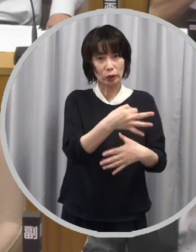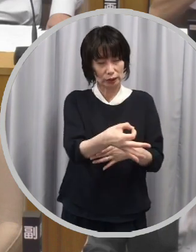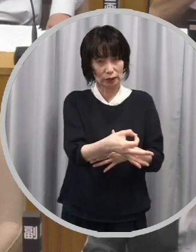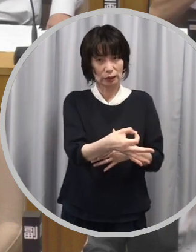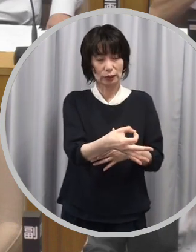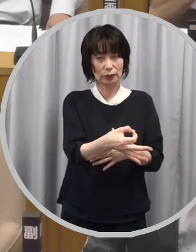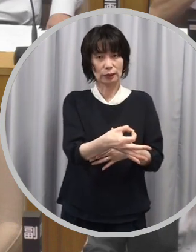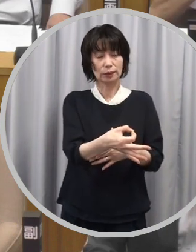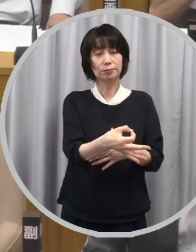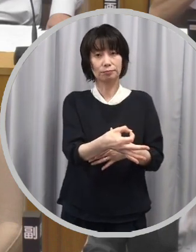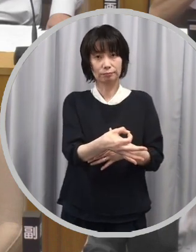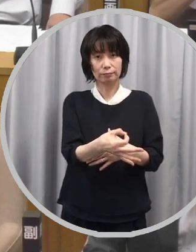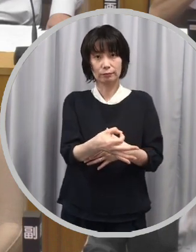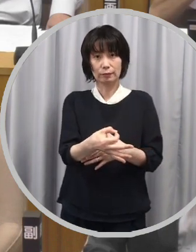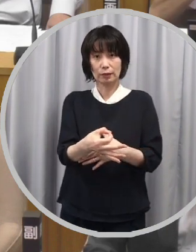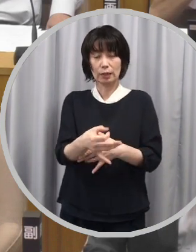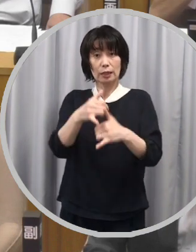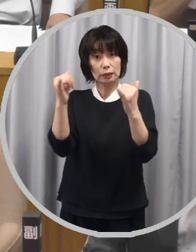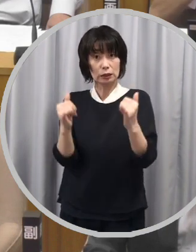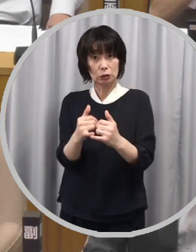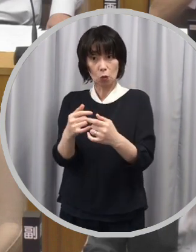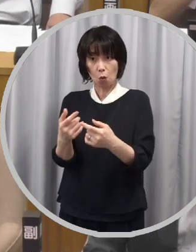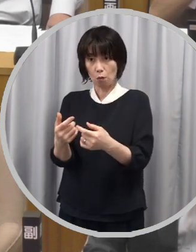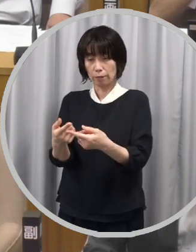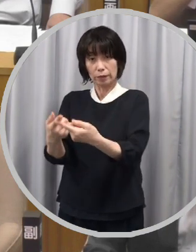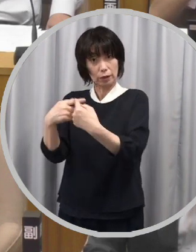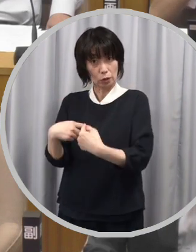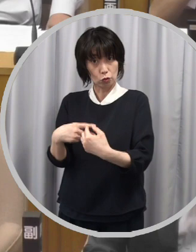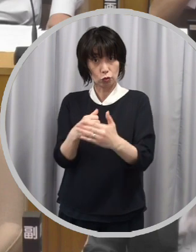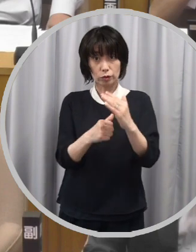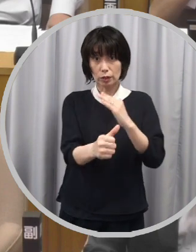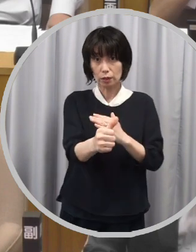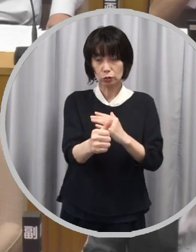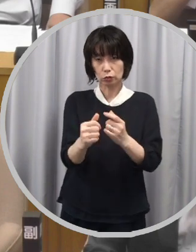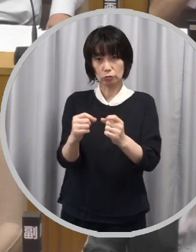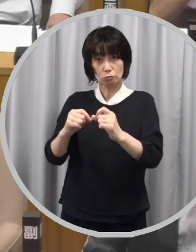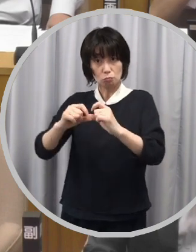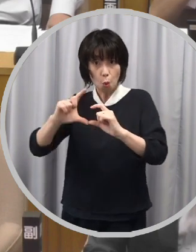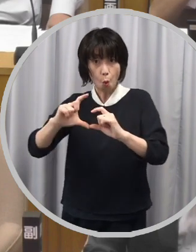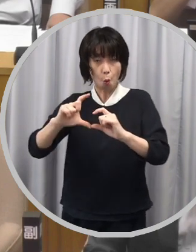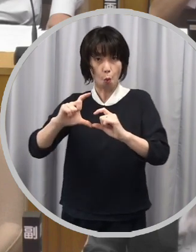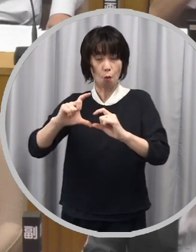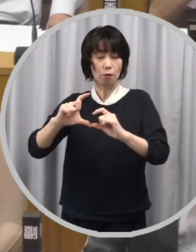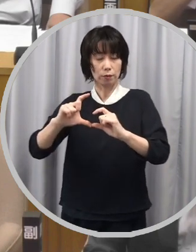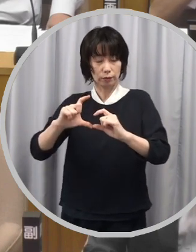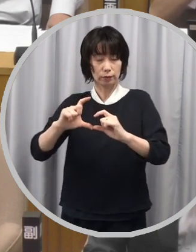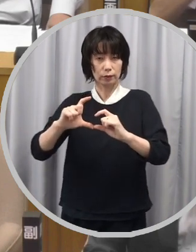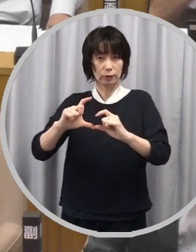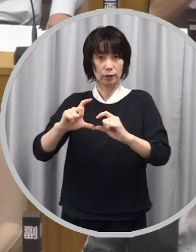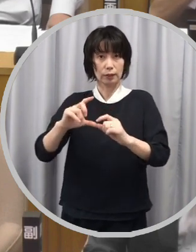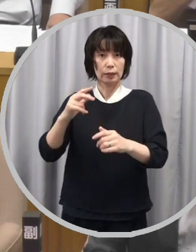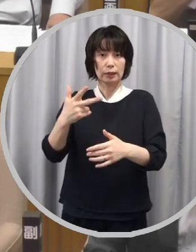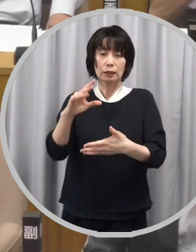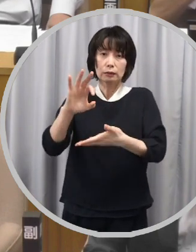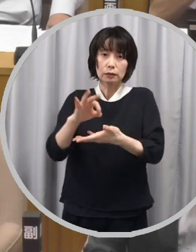や、転入人口が転出人口を上回る社会増などによって、市税も堅調に推移し、